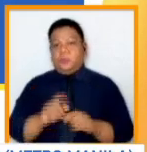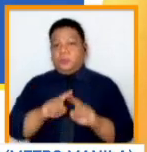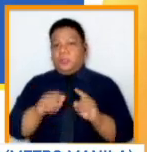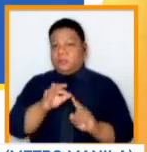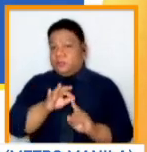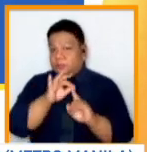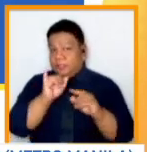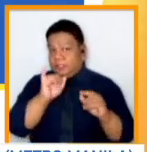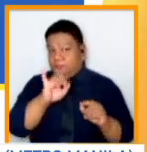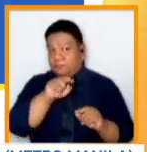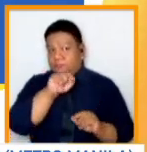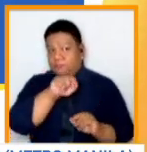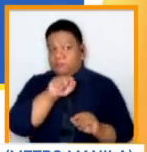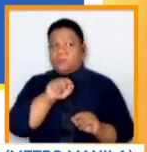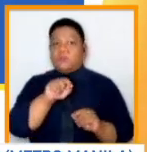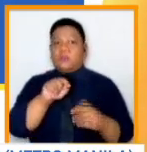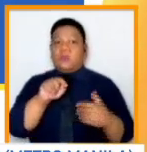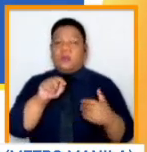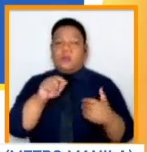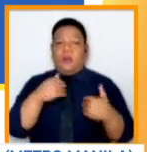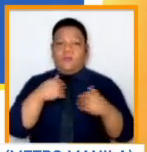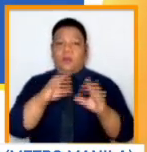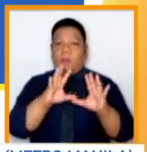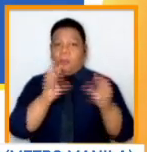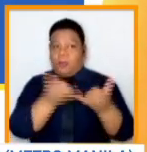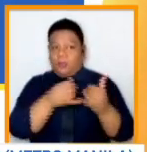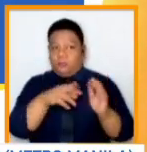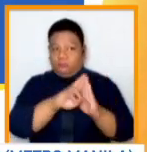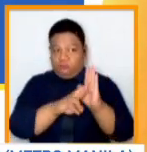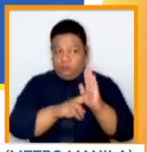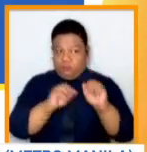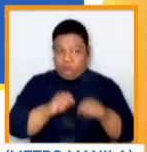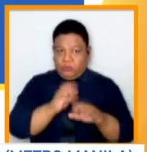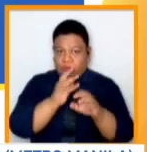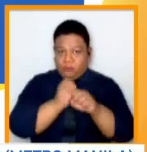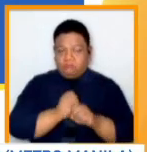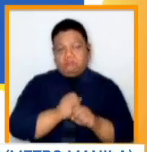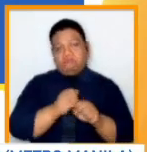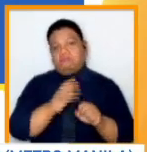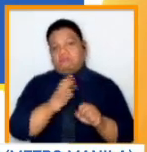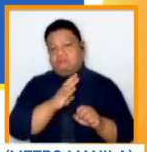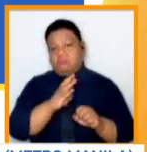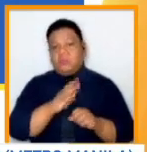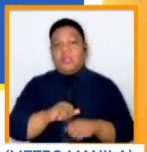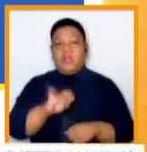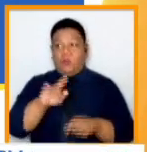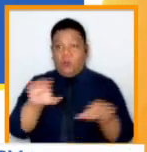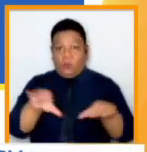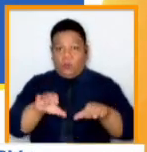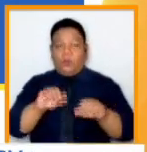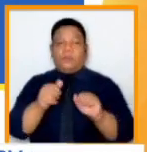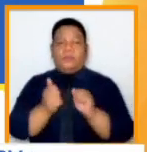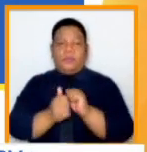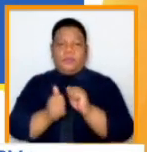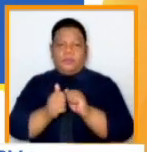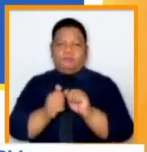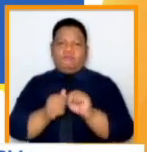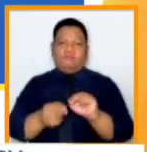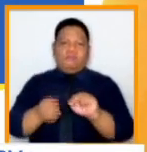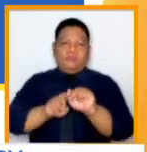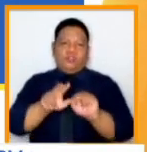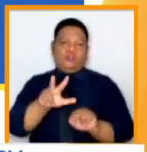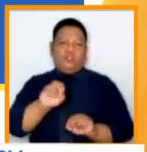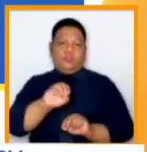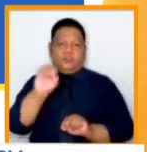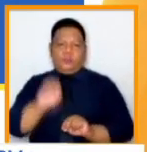special holiday. Sa magtatrabaho naman, may makukuhang karagdagang 30% ng kanyang sweldo ang empleyado sa unang 8 oras.